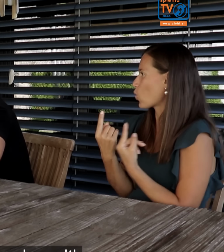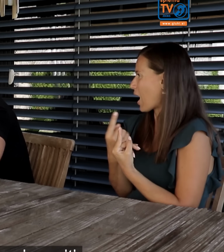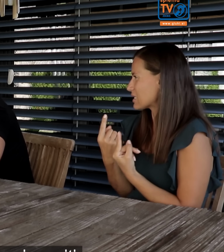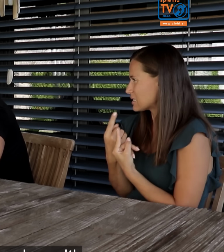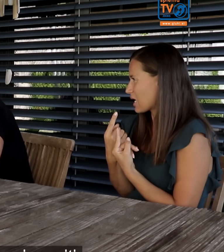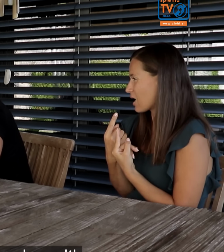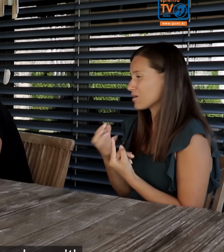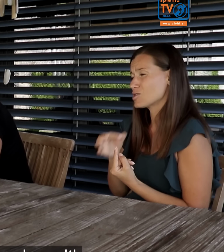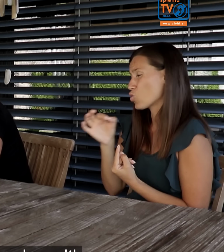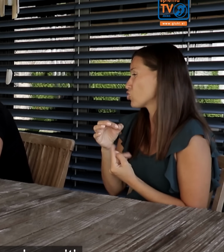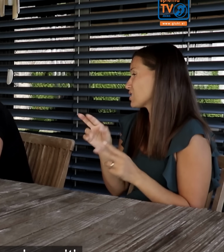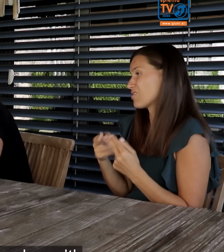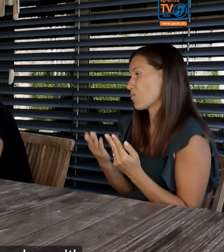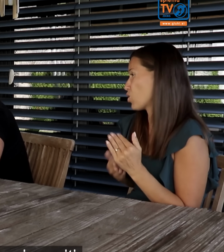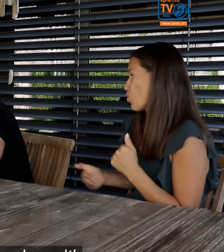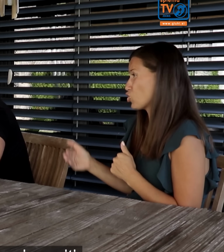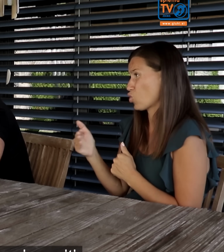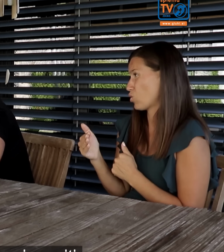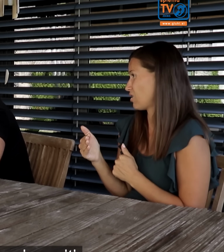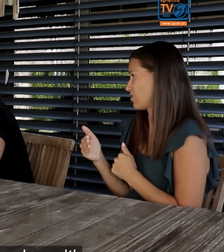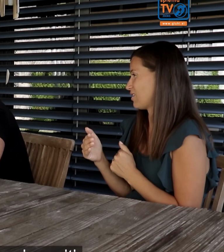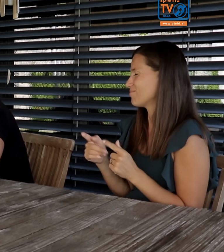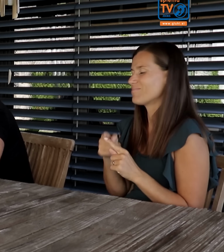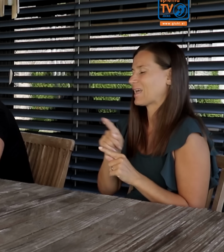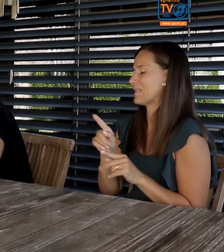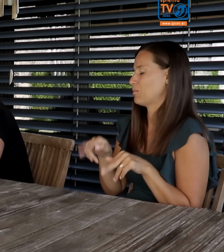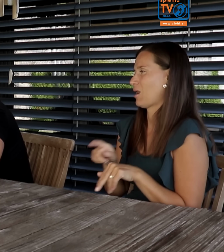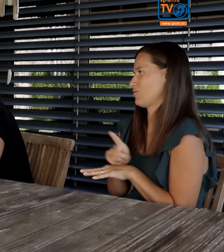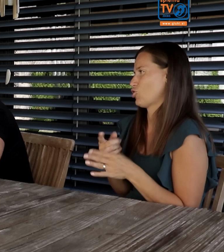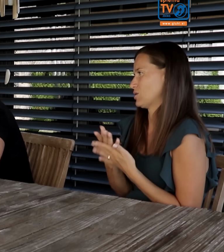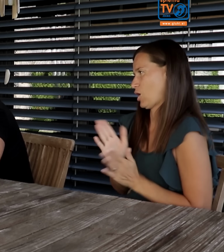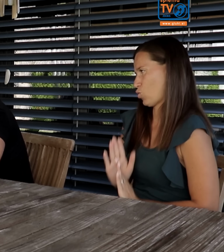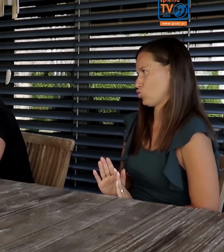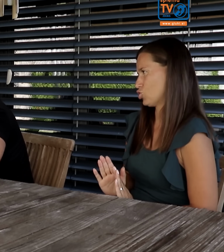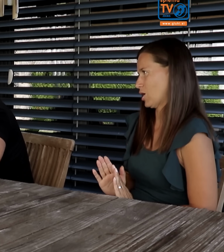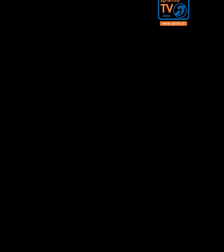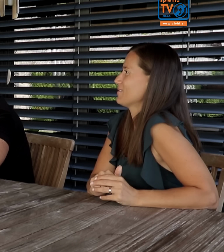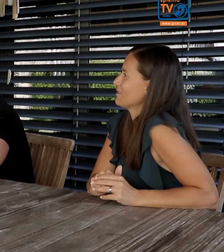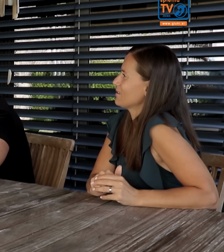ki se jim včasih ne moramo izogniti, takrat ni pravi čas za hujšanje.